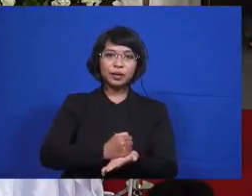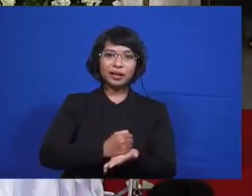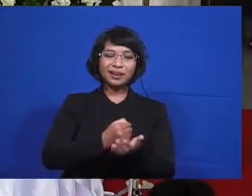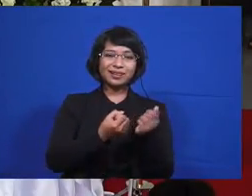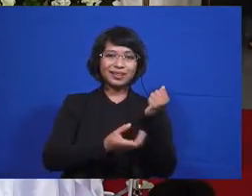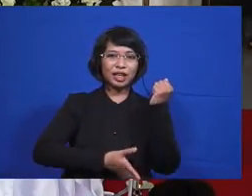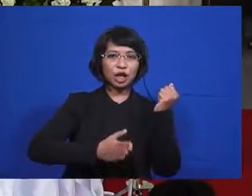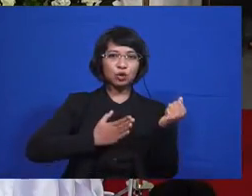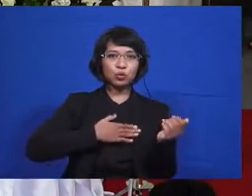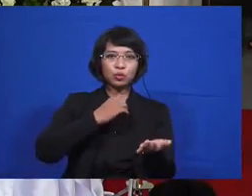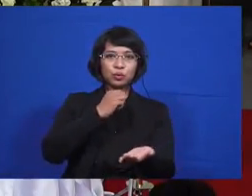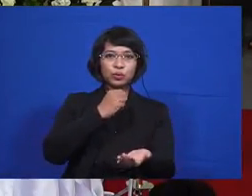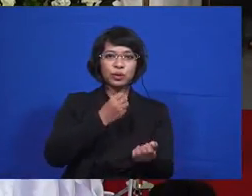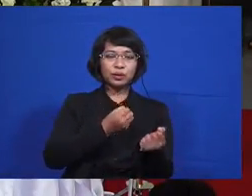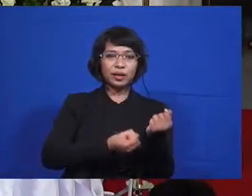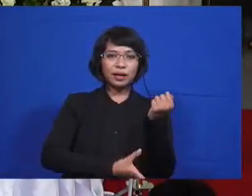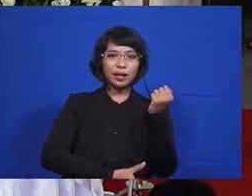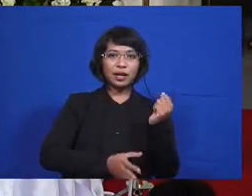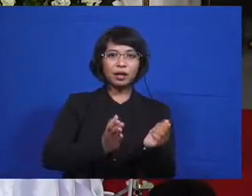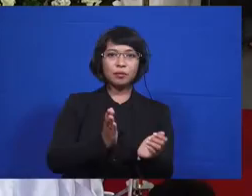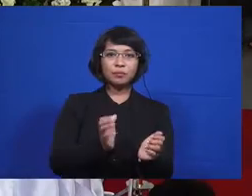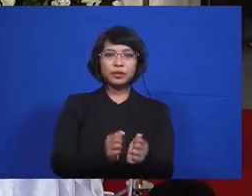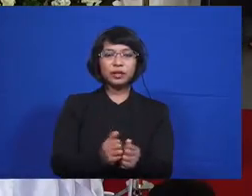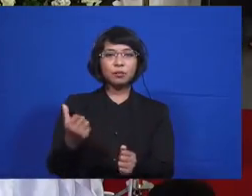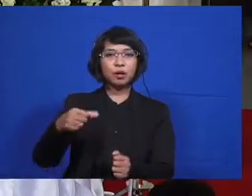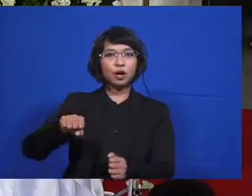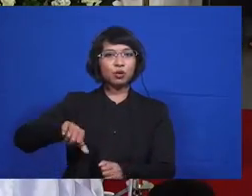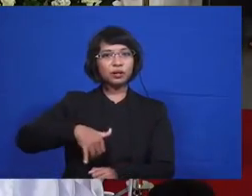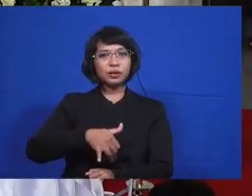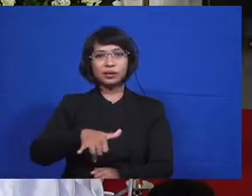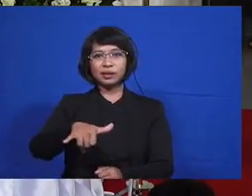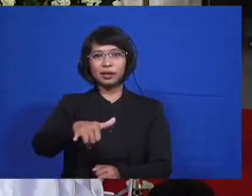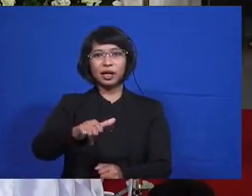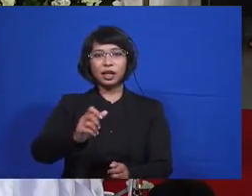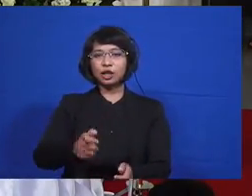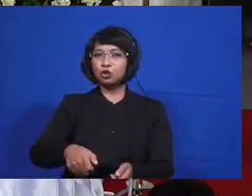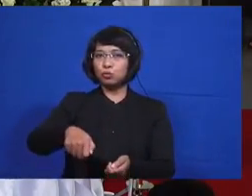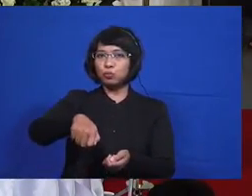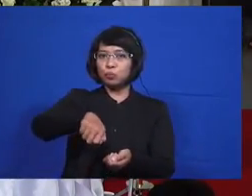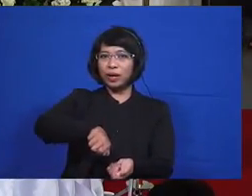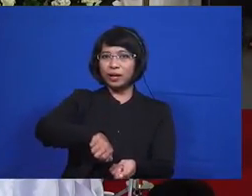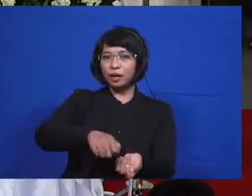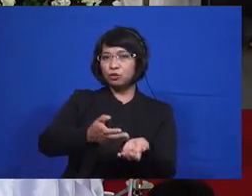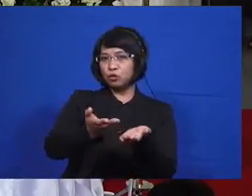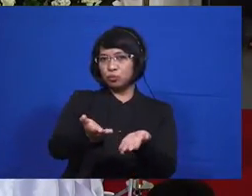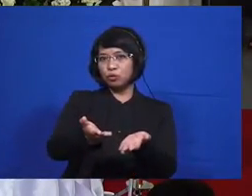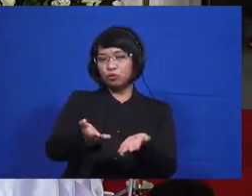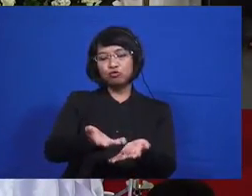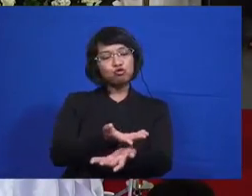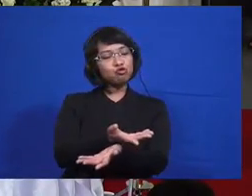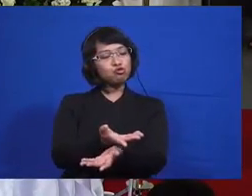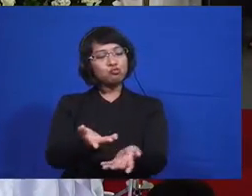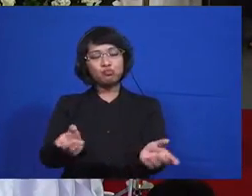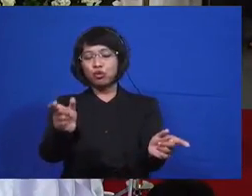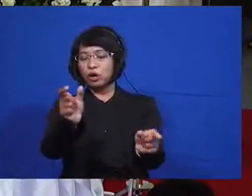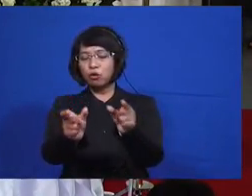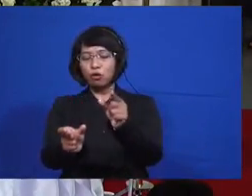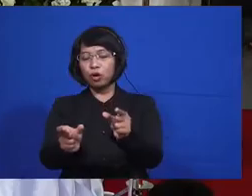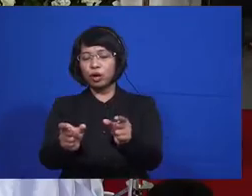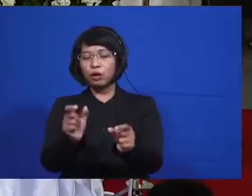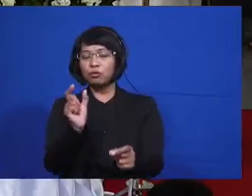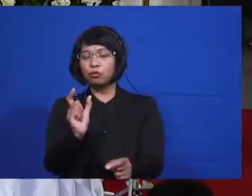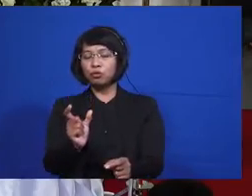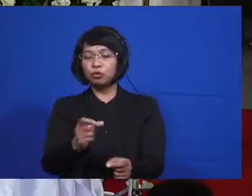darahku, darah perjanjian baru dan kekal, yang dituakan bagimu dan bagi semua orang